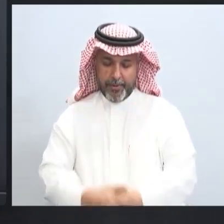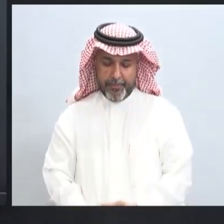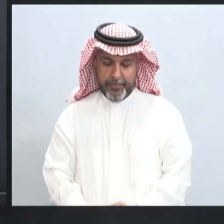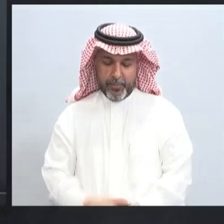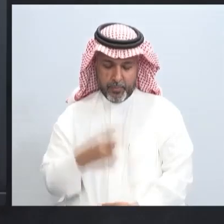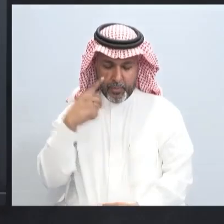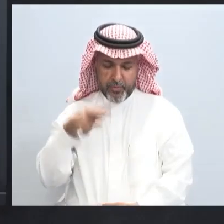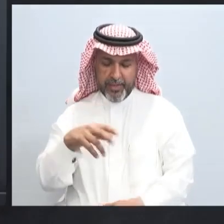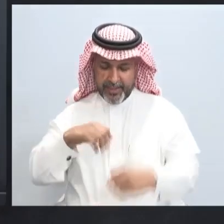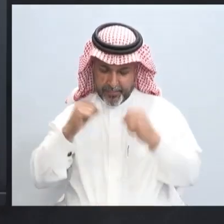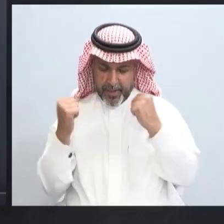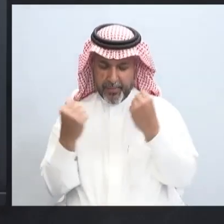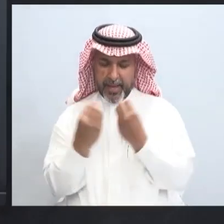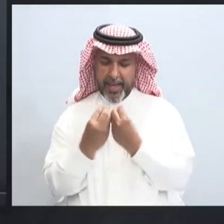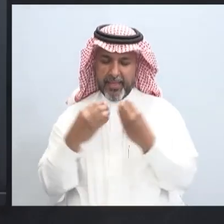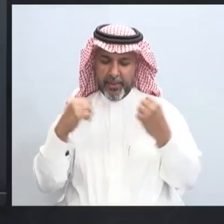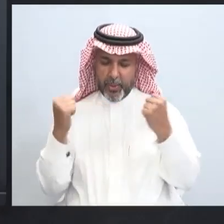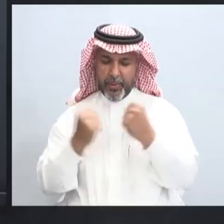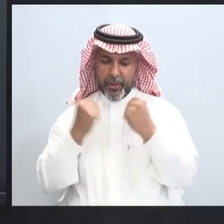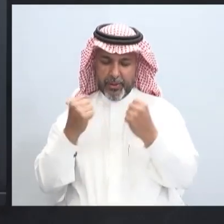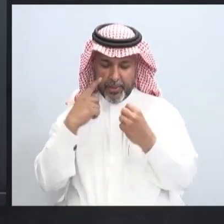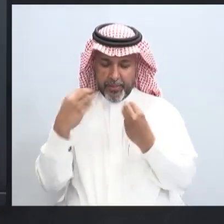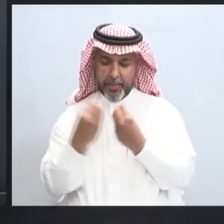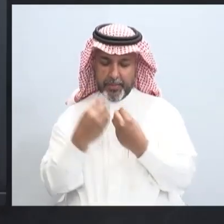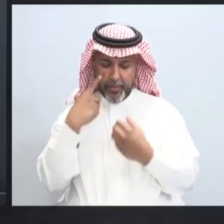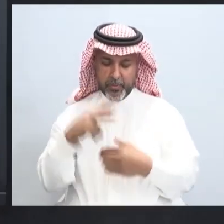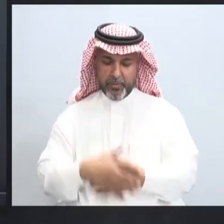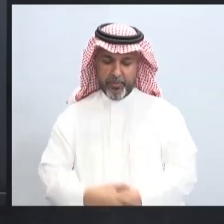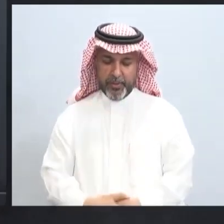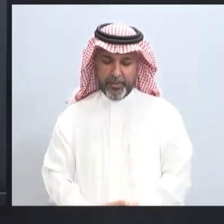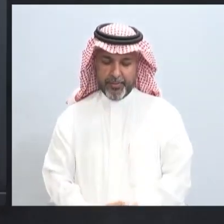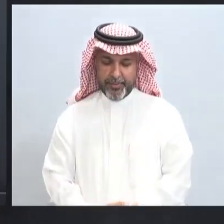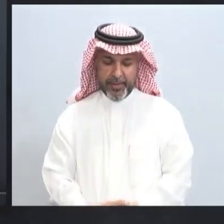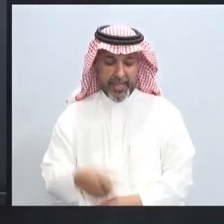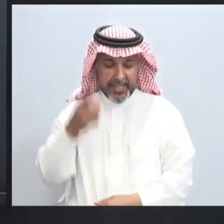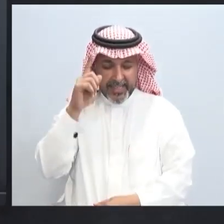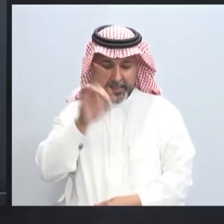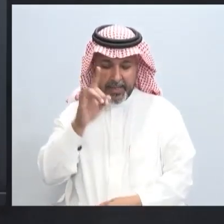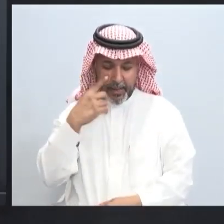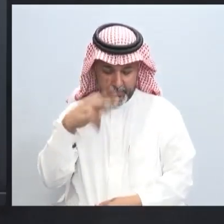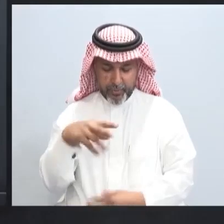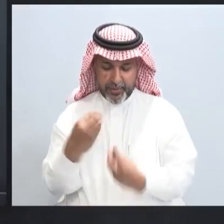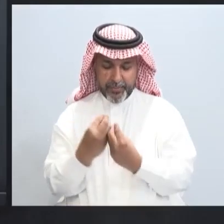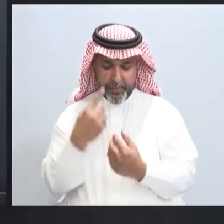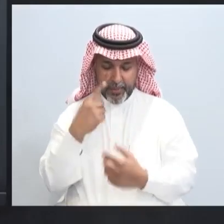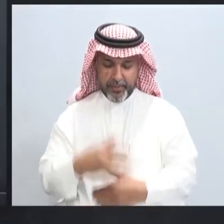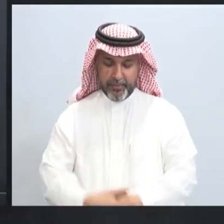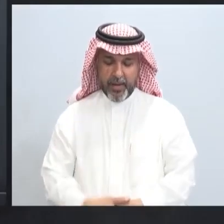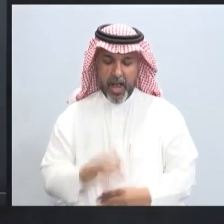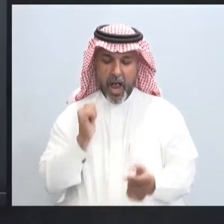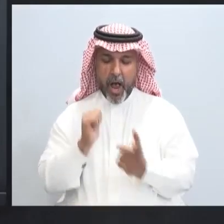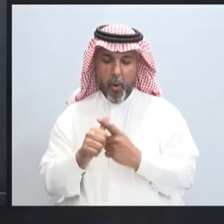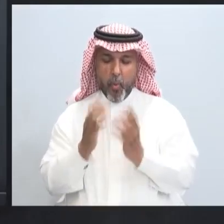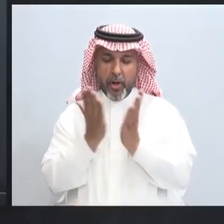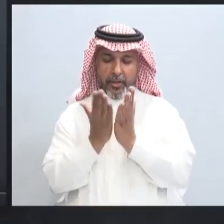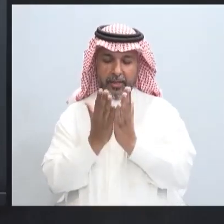ان ناخذ ه الجوله السريعه على ثلاث دروس حتى نتذكر على الاقل تقدير الشيء اللي تعلمناه اليوم ان شاء الله حنبدا بالدرس الاول اللي